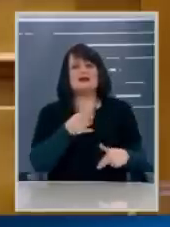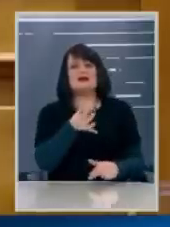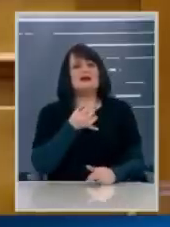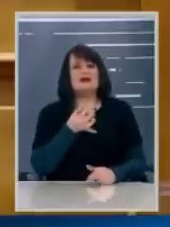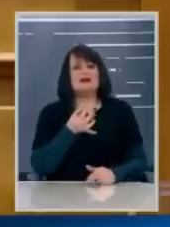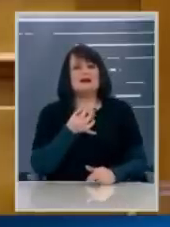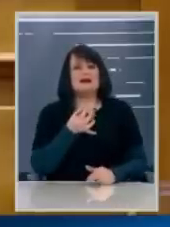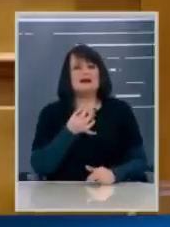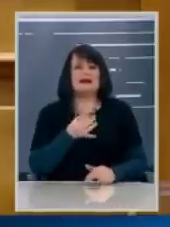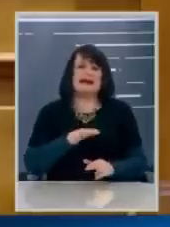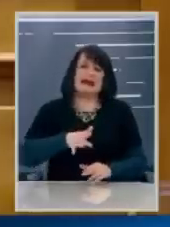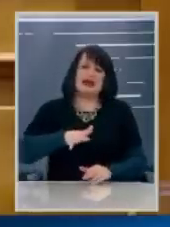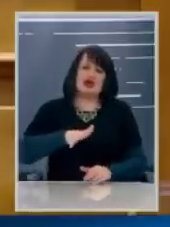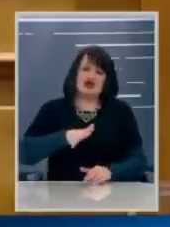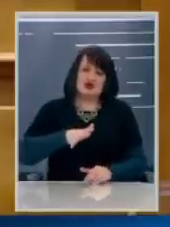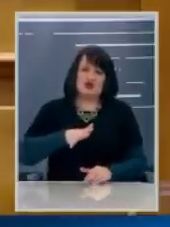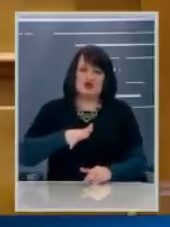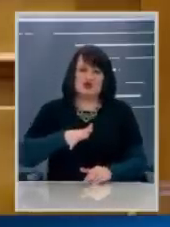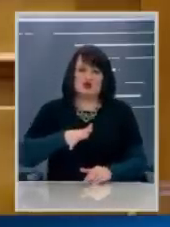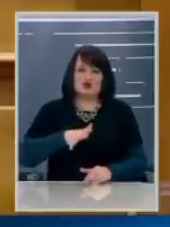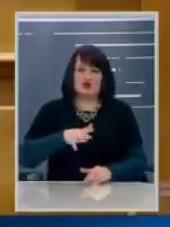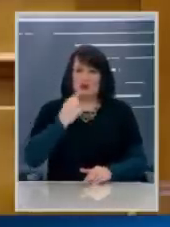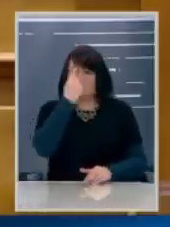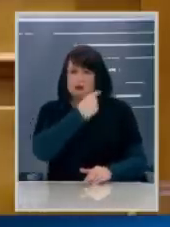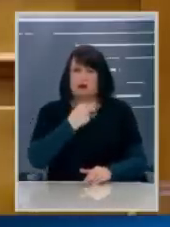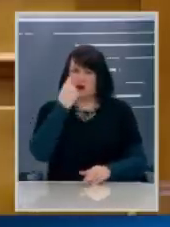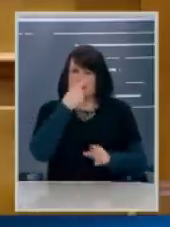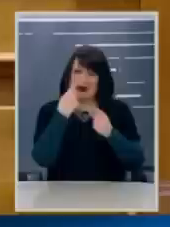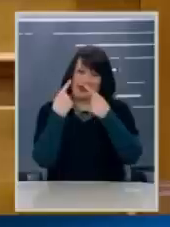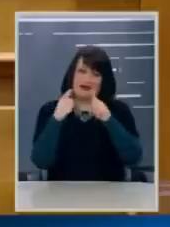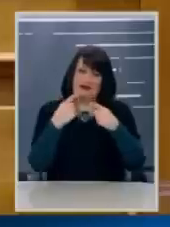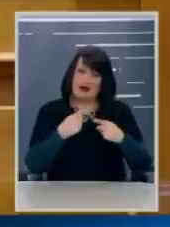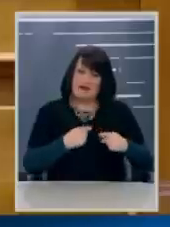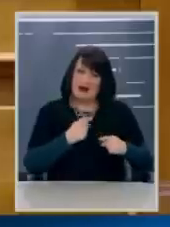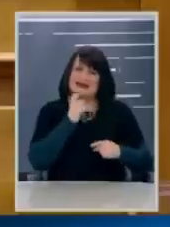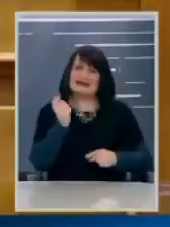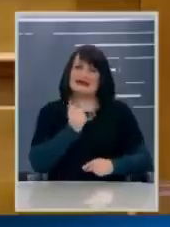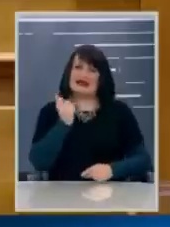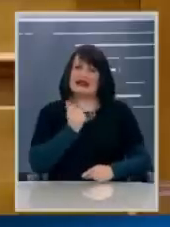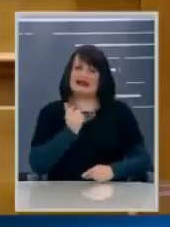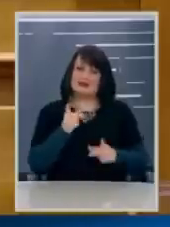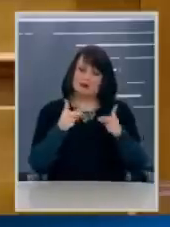ενδεχόμενο κοψίματος της προσωπικής διαφοράς.